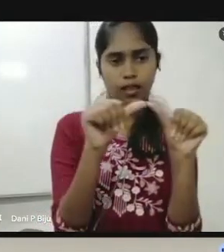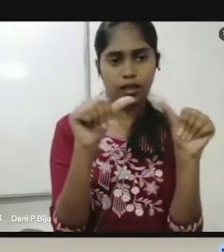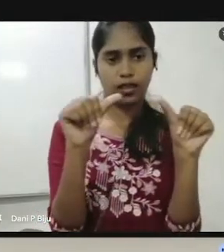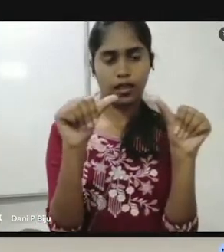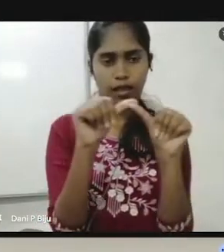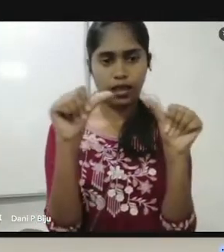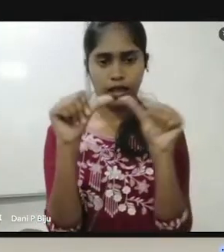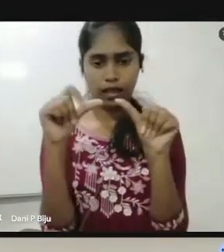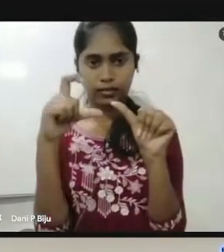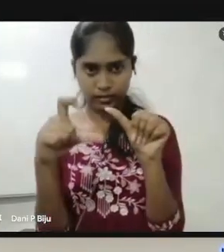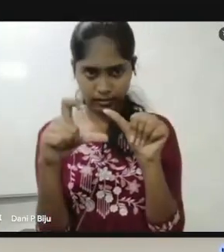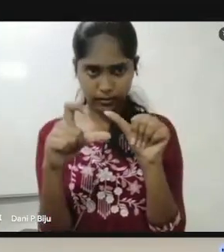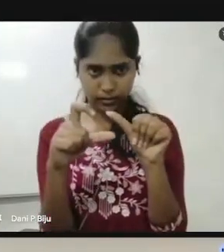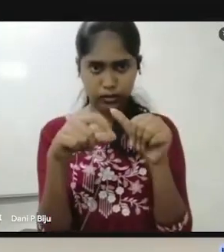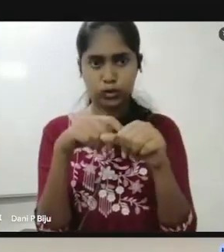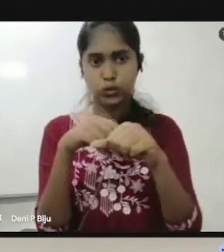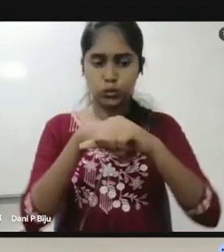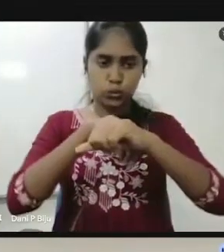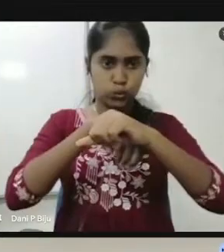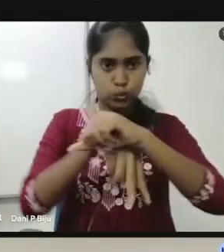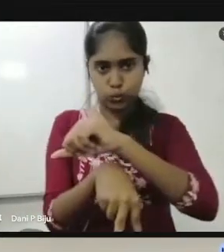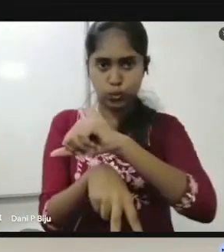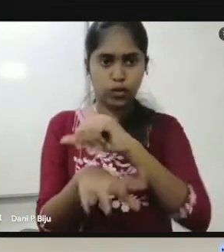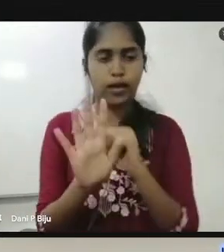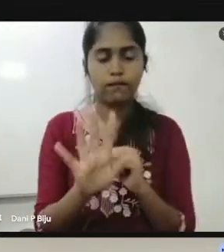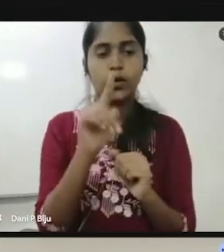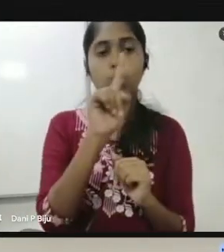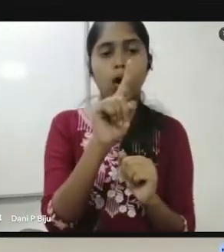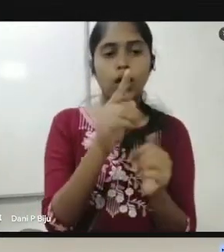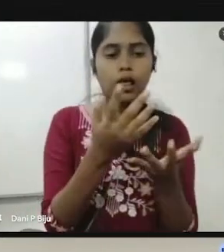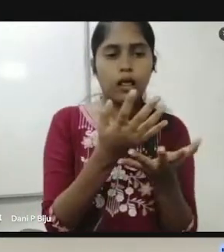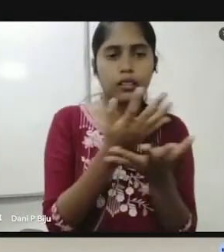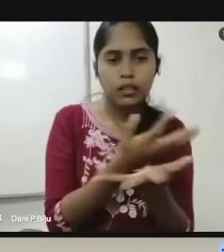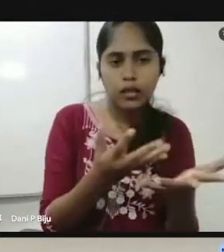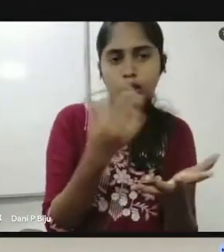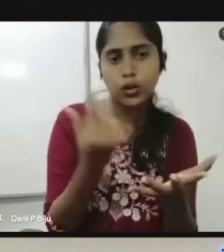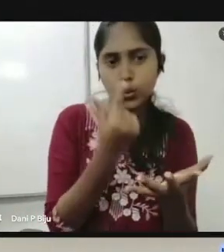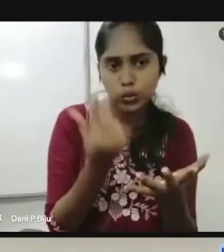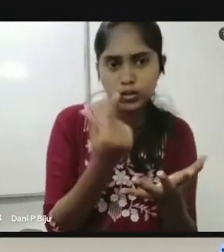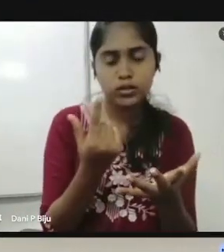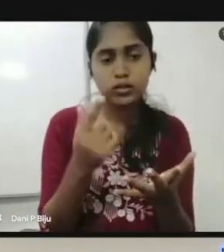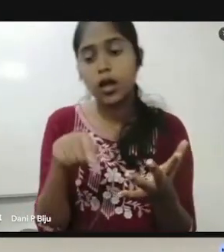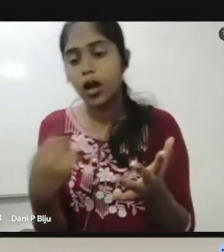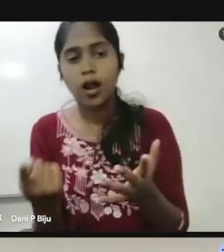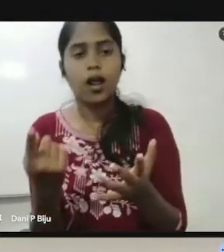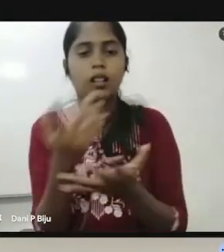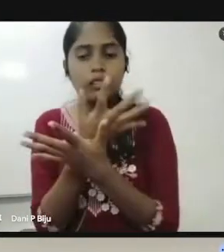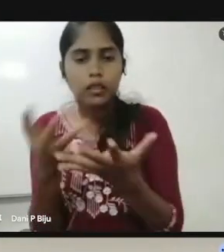AAC എന്നുള്ളതാണ്. എയ്ഡഡ് AAC നമ്മൾ പിന്നെയും തരംതിരിച്ചിരിക്കുന്നത് നോടെക്, ലോടെക് ആൻഡ് ഹൈ ടെക്നോളജി